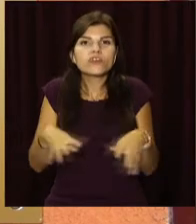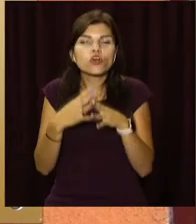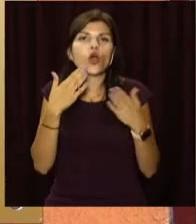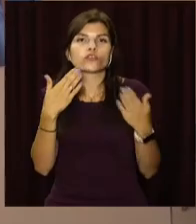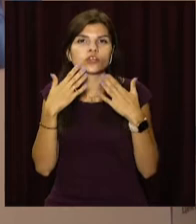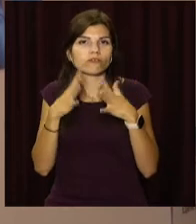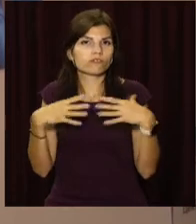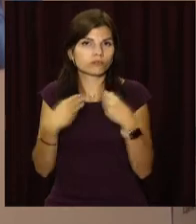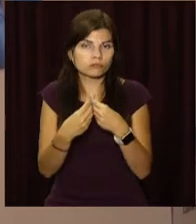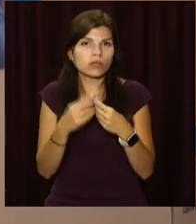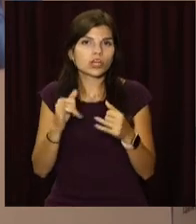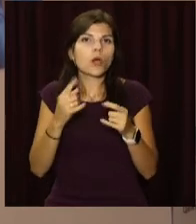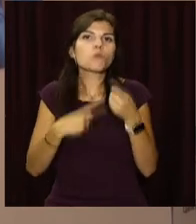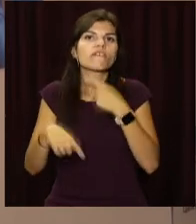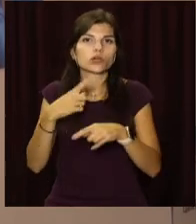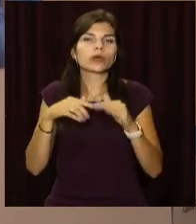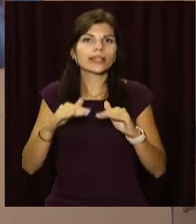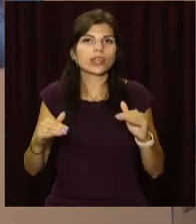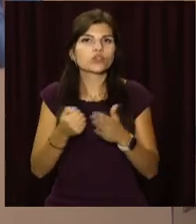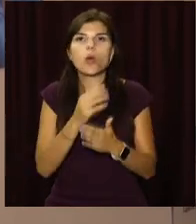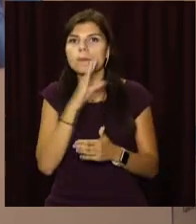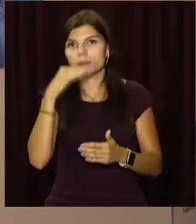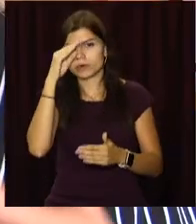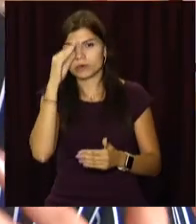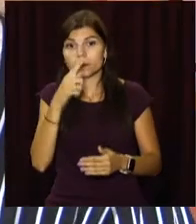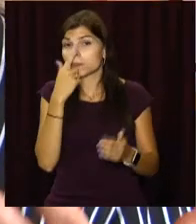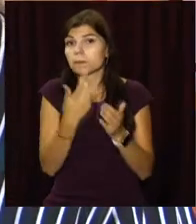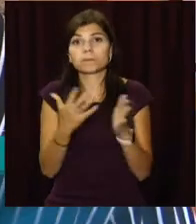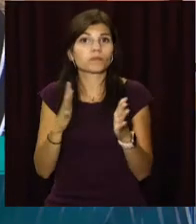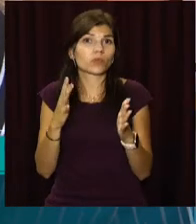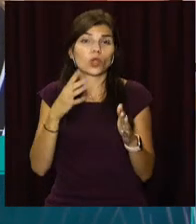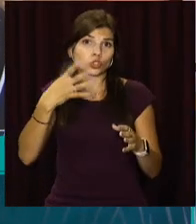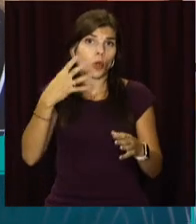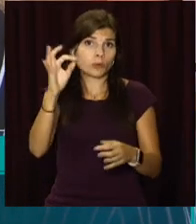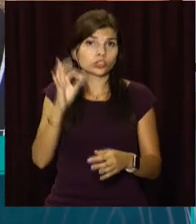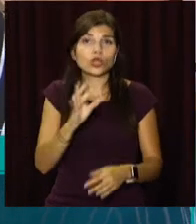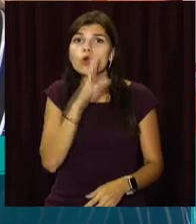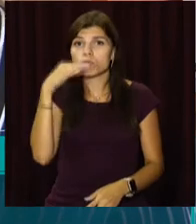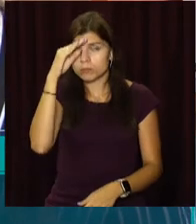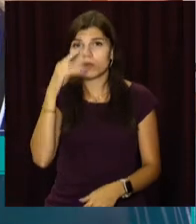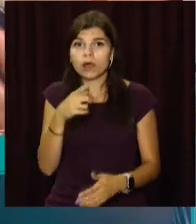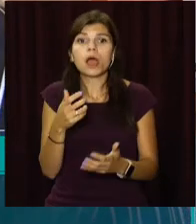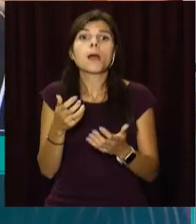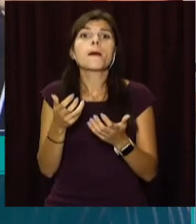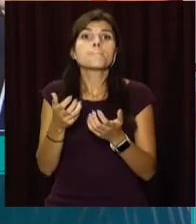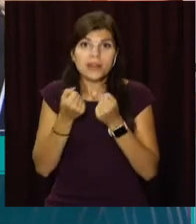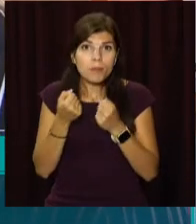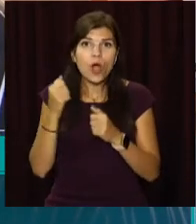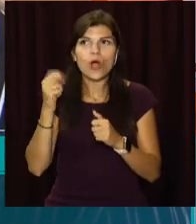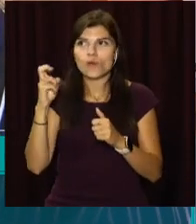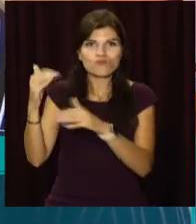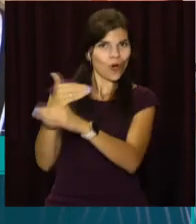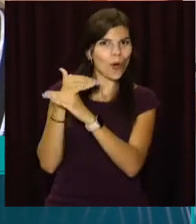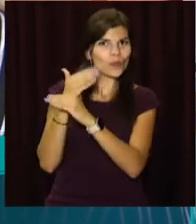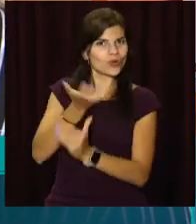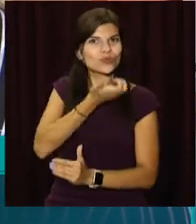відновити нормальні взаємини в родині та повернути дітей до батьків. Практично 40% родителів, вони приймають цю руку